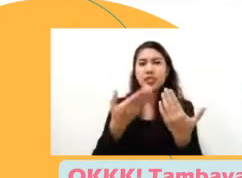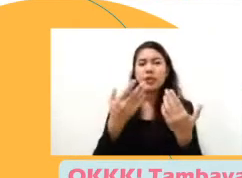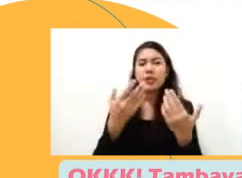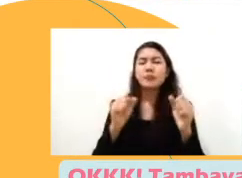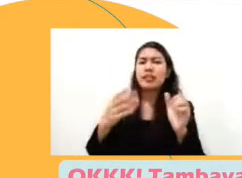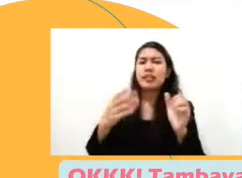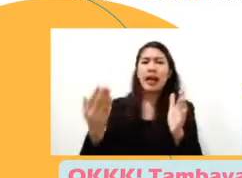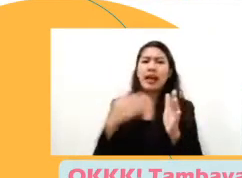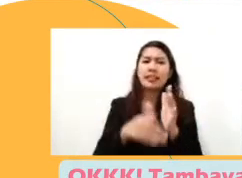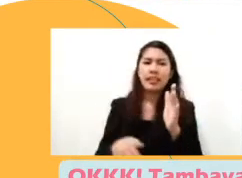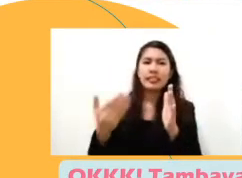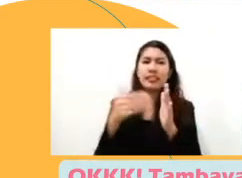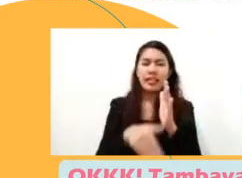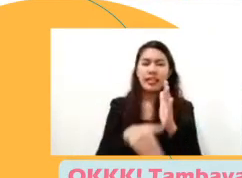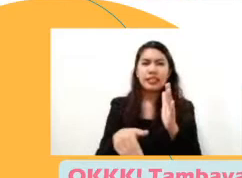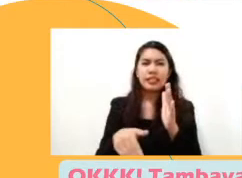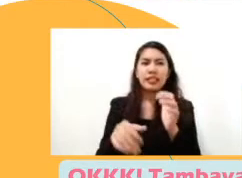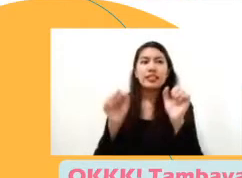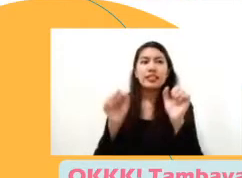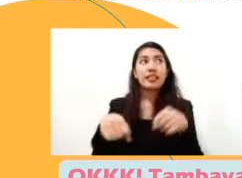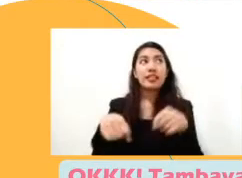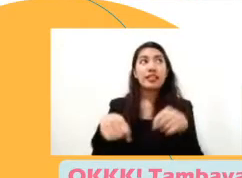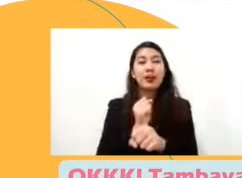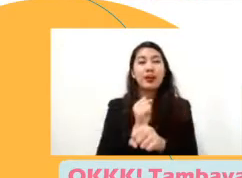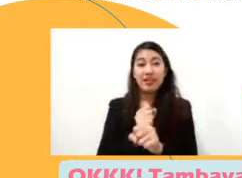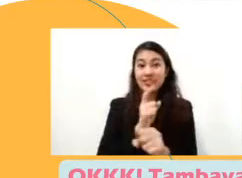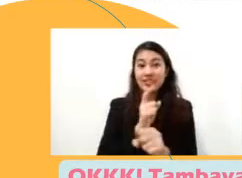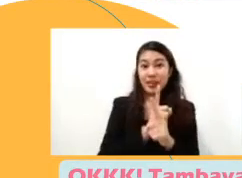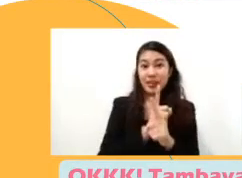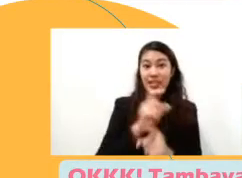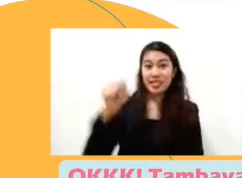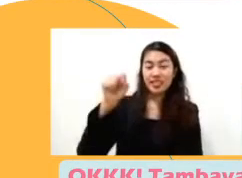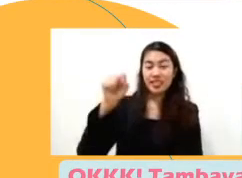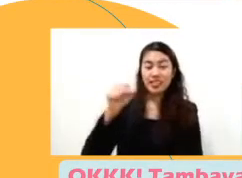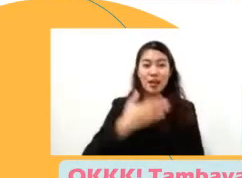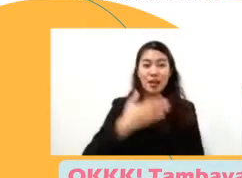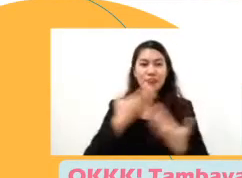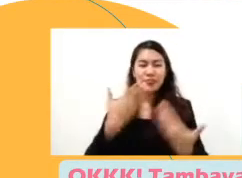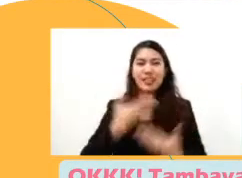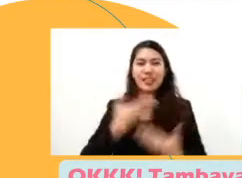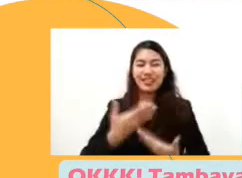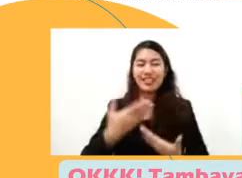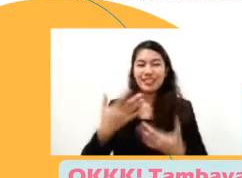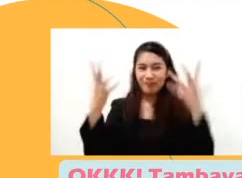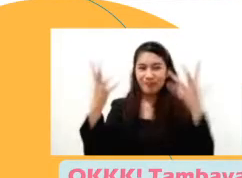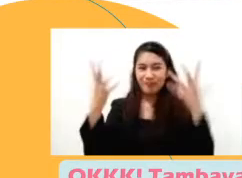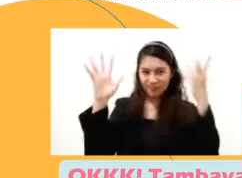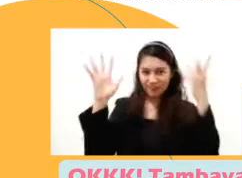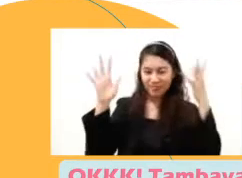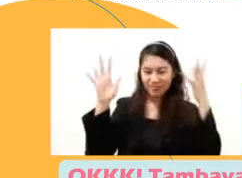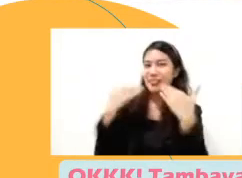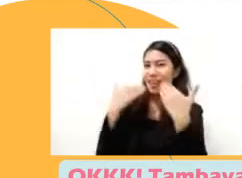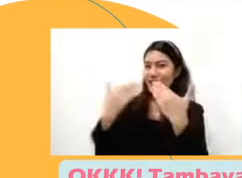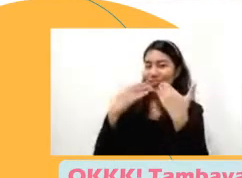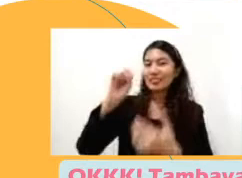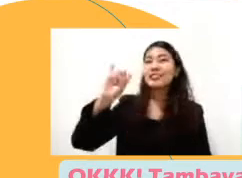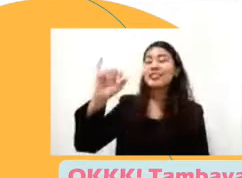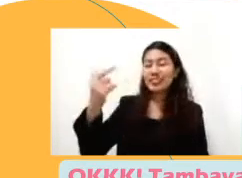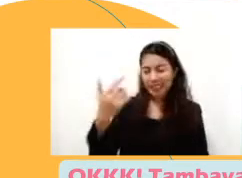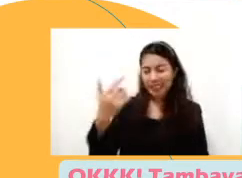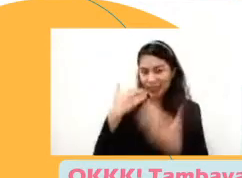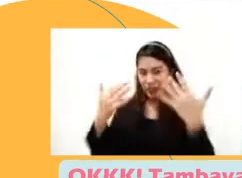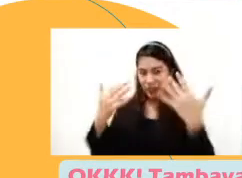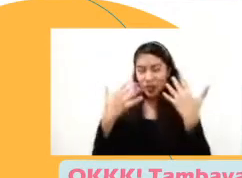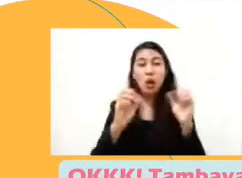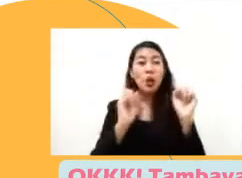may makikreate ka na somehow. Yes. Yeah? Okay. Ang saya, di ba? Natuwa ako. Yay! Salamat, Kuya Sig! Yes. Okay.